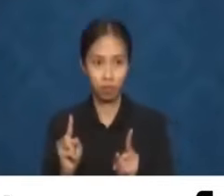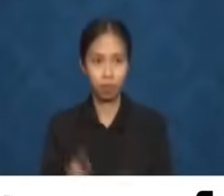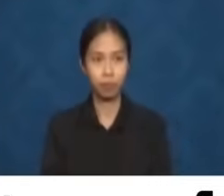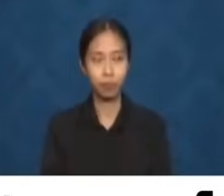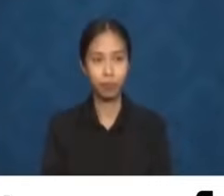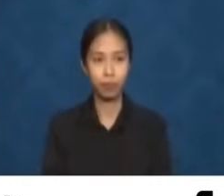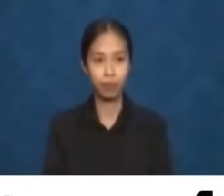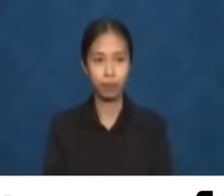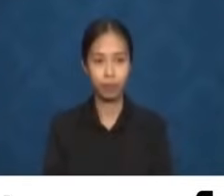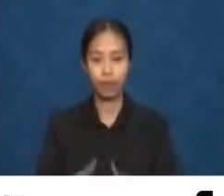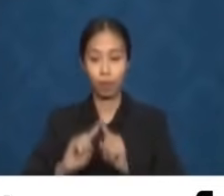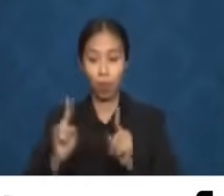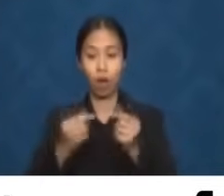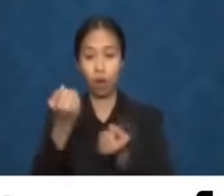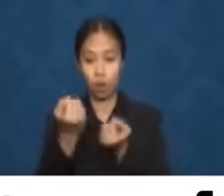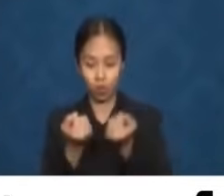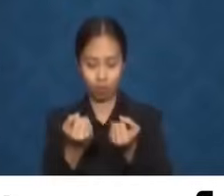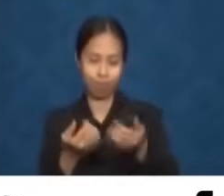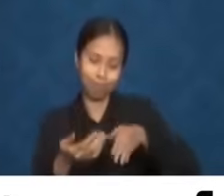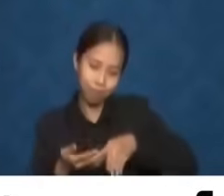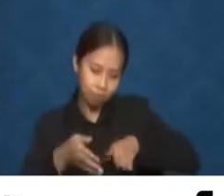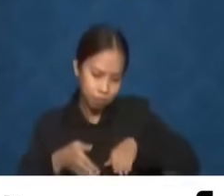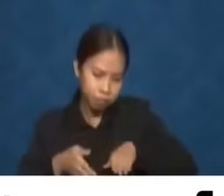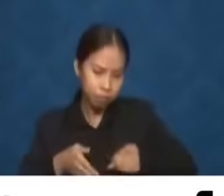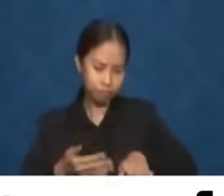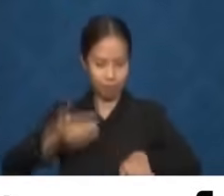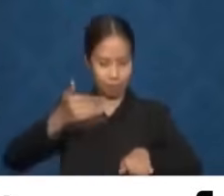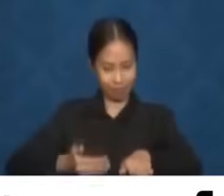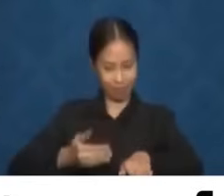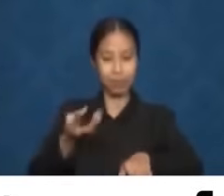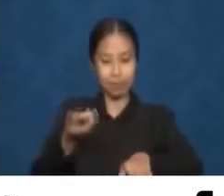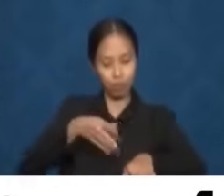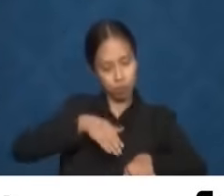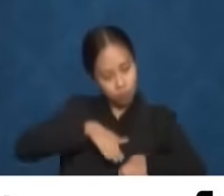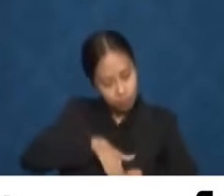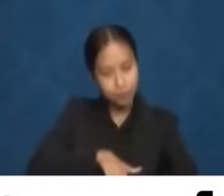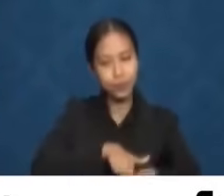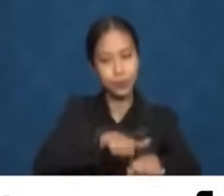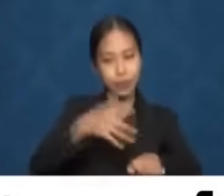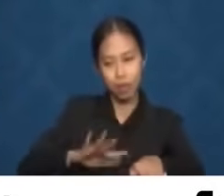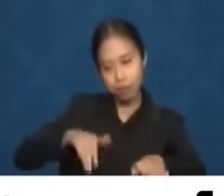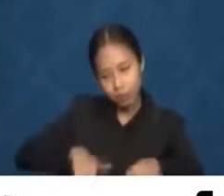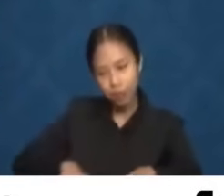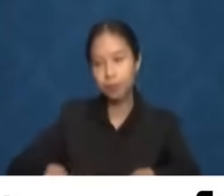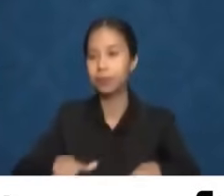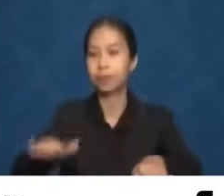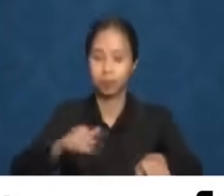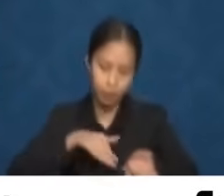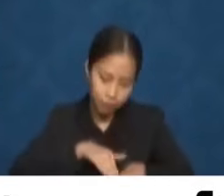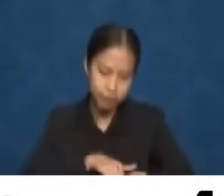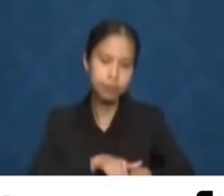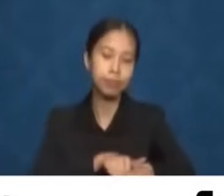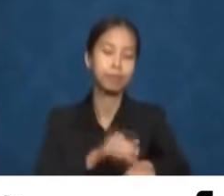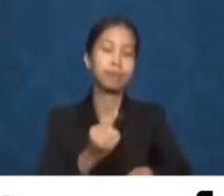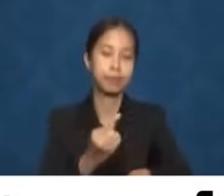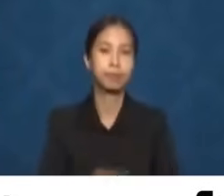บเรียบร้อยบังคับใช้กฎหมายทันทีเพราะกลัวว่าในท้ายที่สุดถ้าไม่ทำมันจะกลายเป็นแฟชั่นเป็นค่านิยมใหม่ถ้าสถานการณ์บานปล